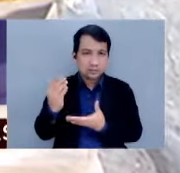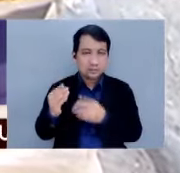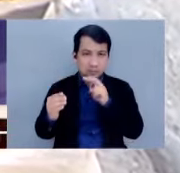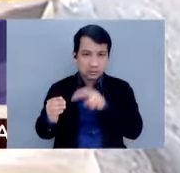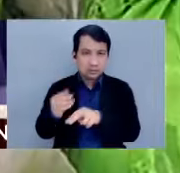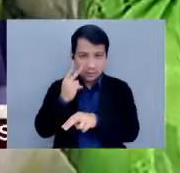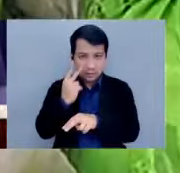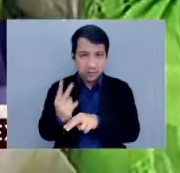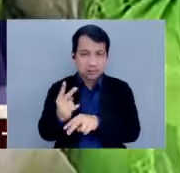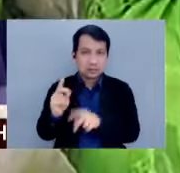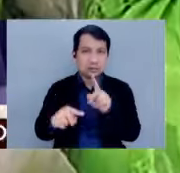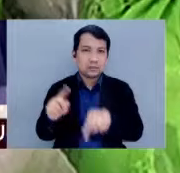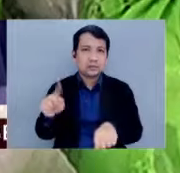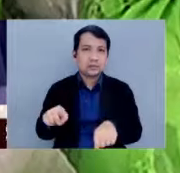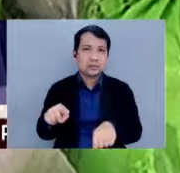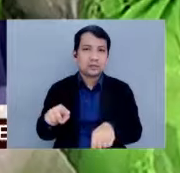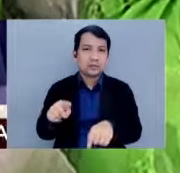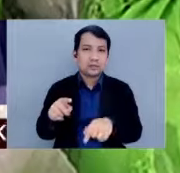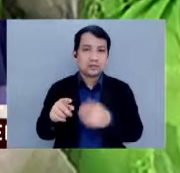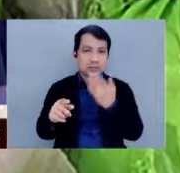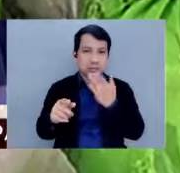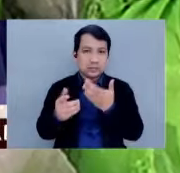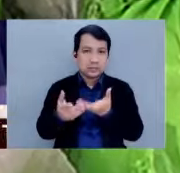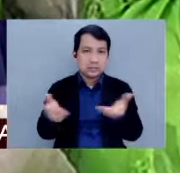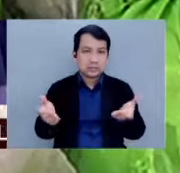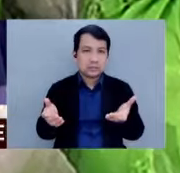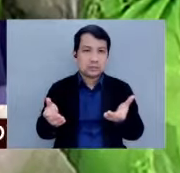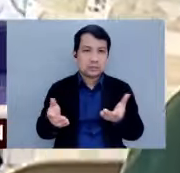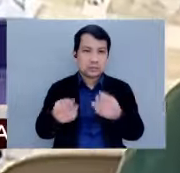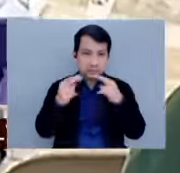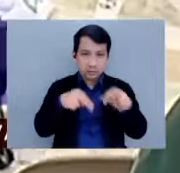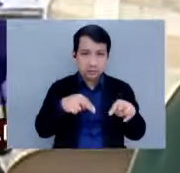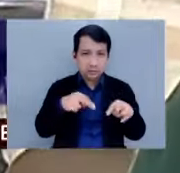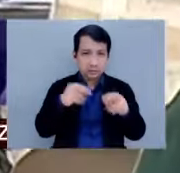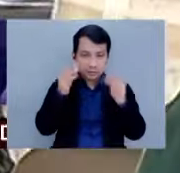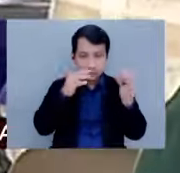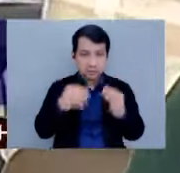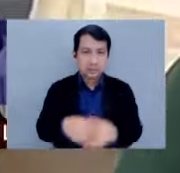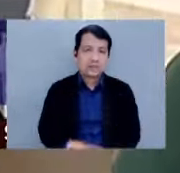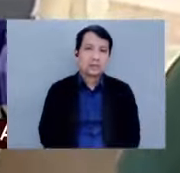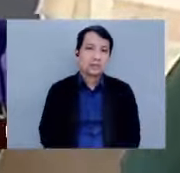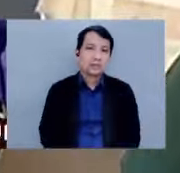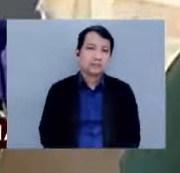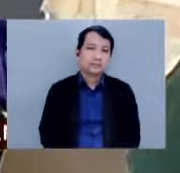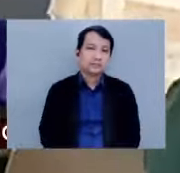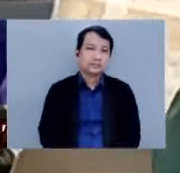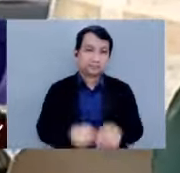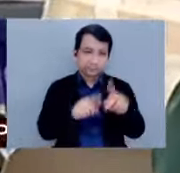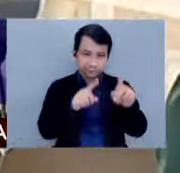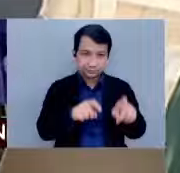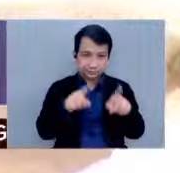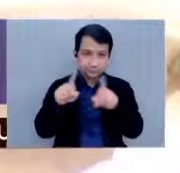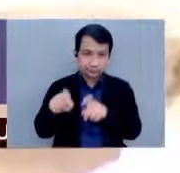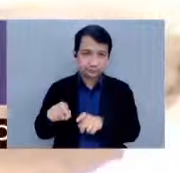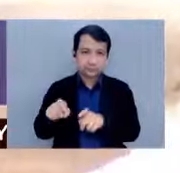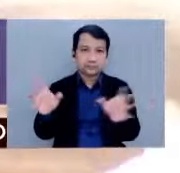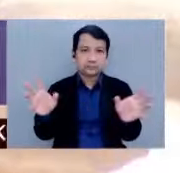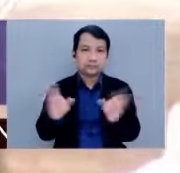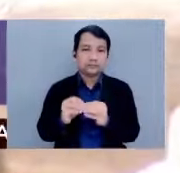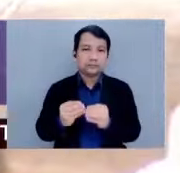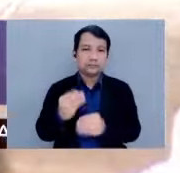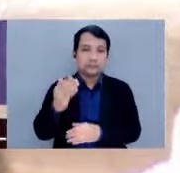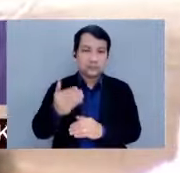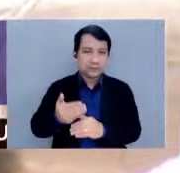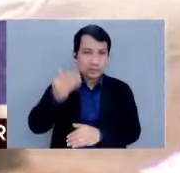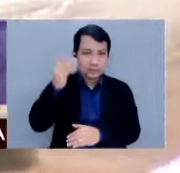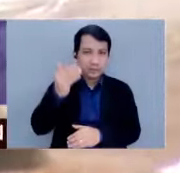ang sakusakong plastic container na nabistong shabu. Base sa testing at inventory, lumabas na mataas ang kalidad ng